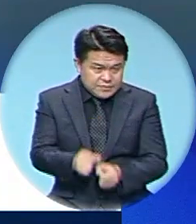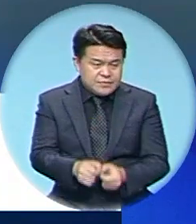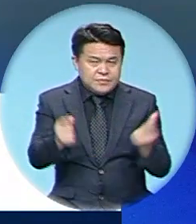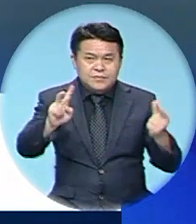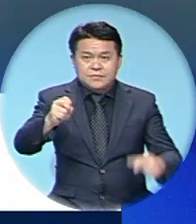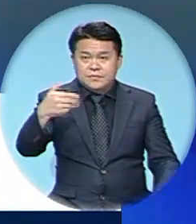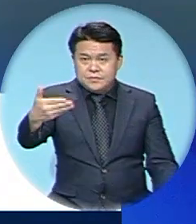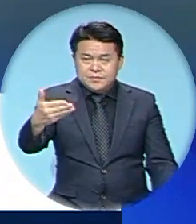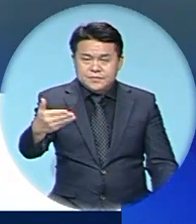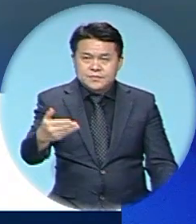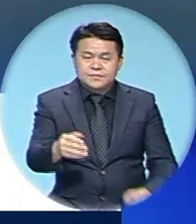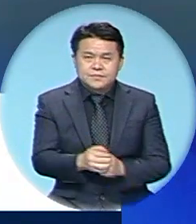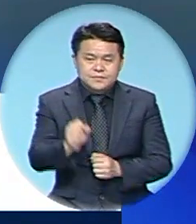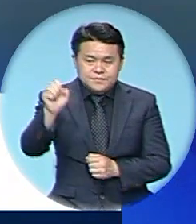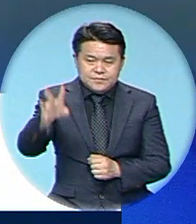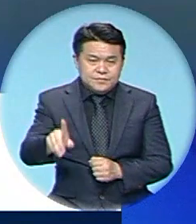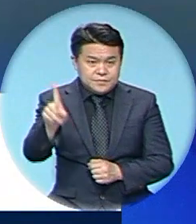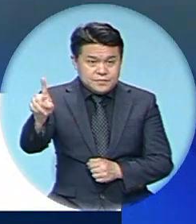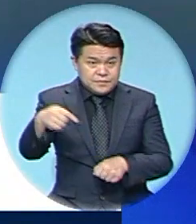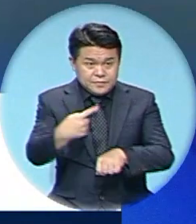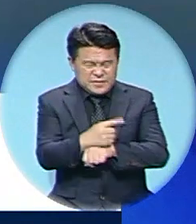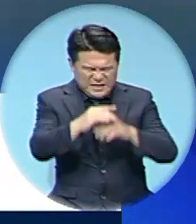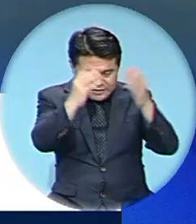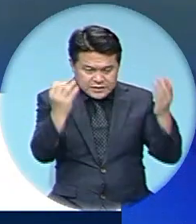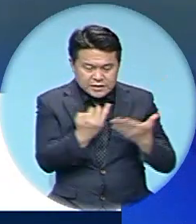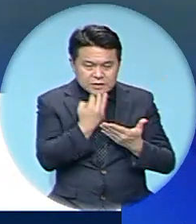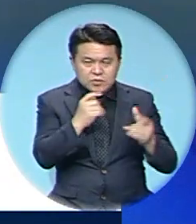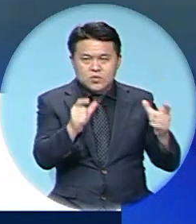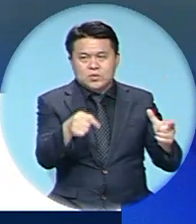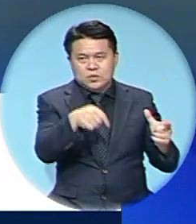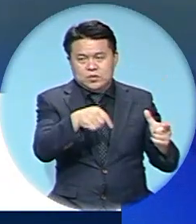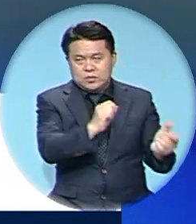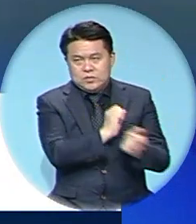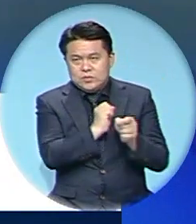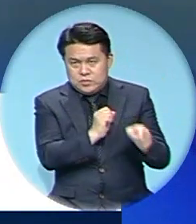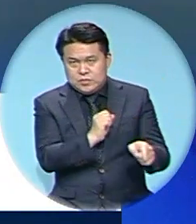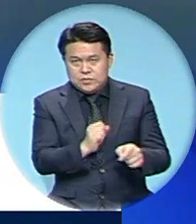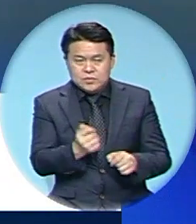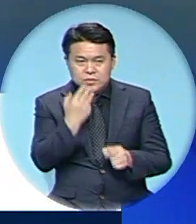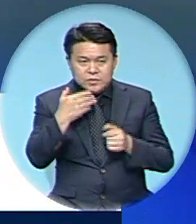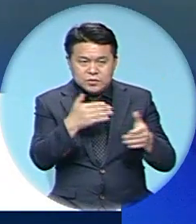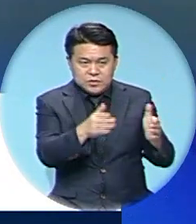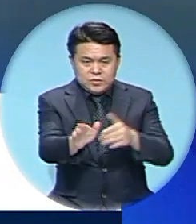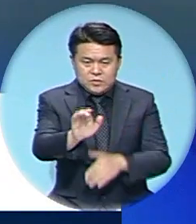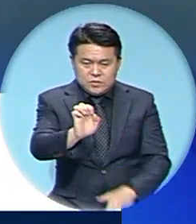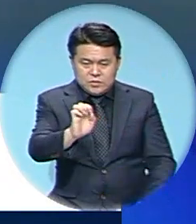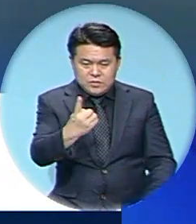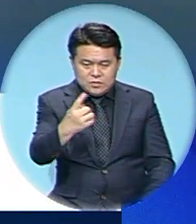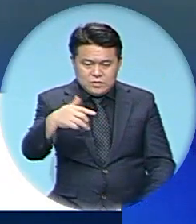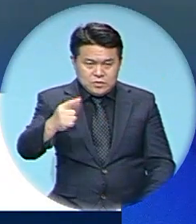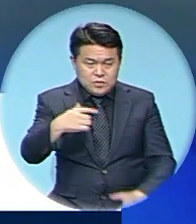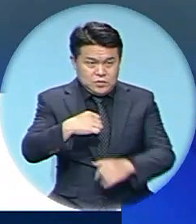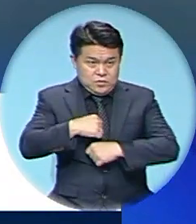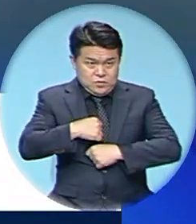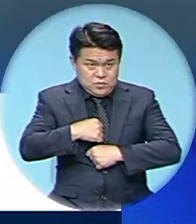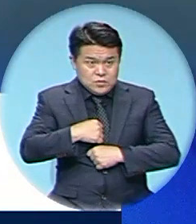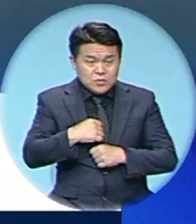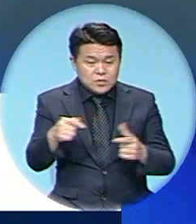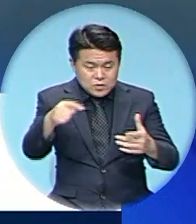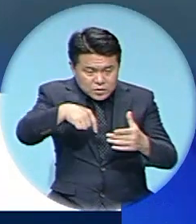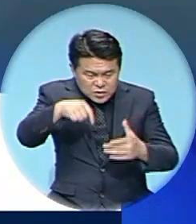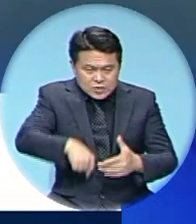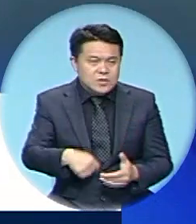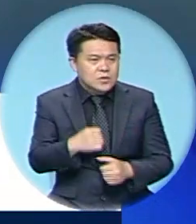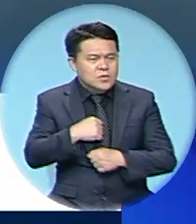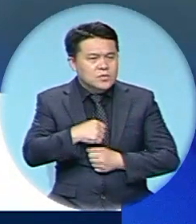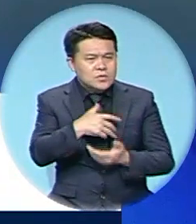늘었는데 광주 한 명을 제외하고는 모두 수도권에서 나왔습니다. 특히 경기도 포천의 군부대에서 병사 13명이 확진 판정을